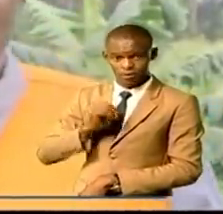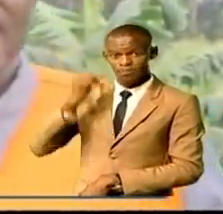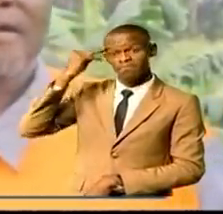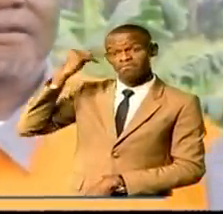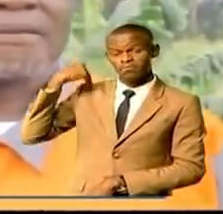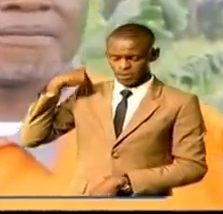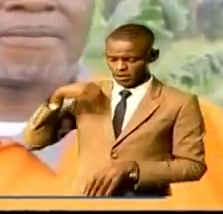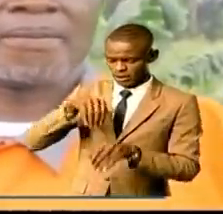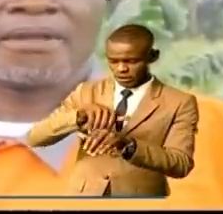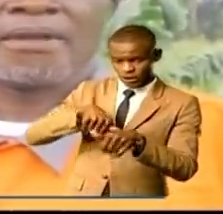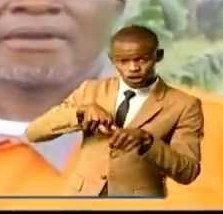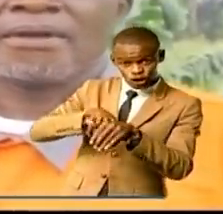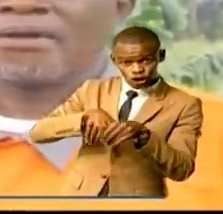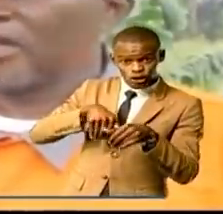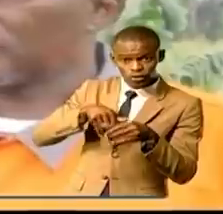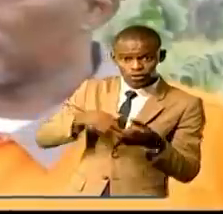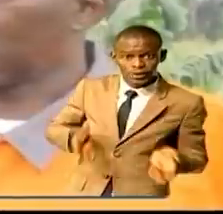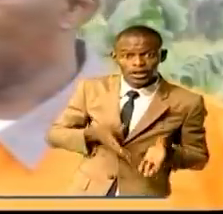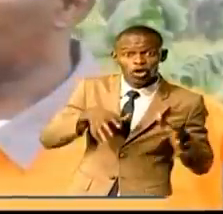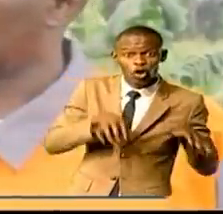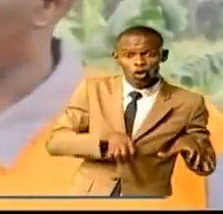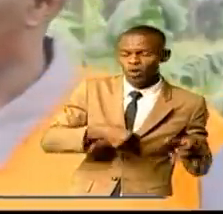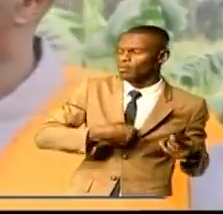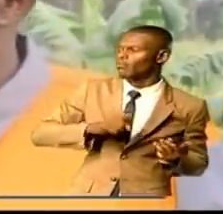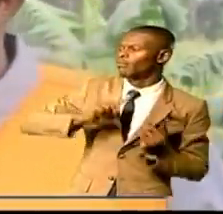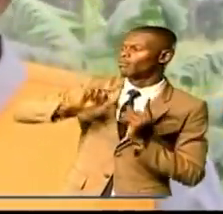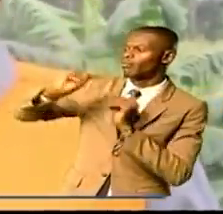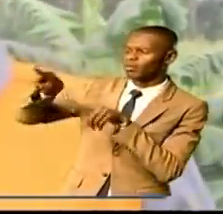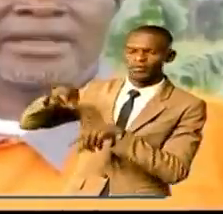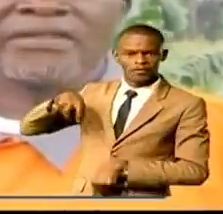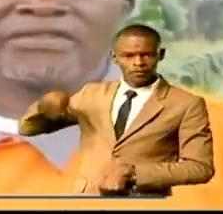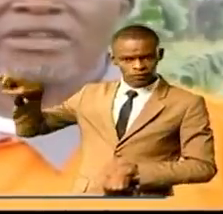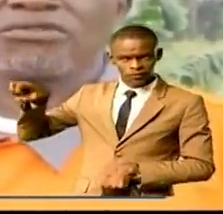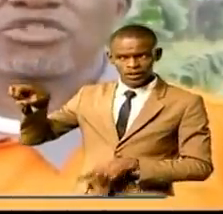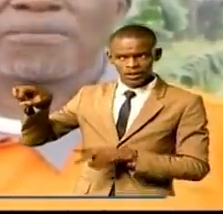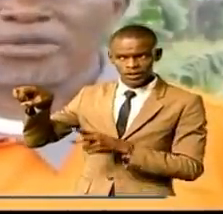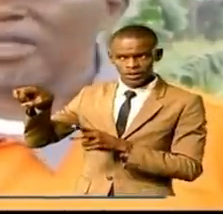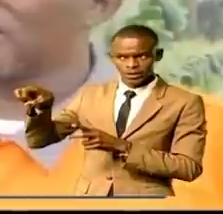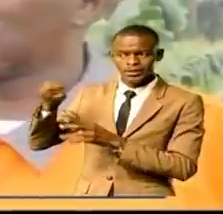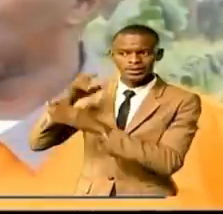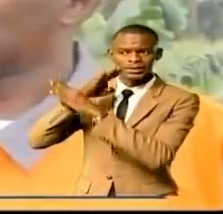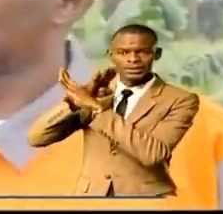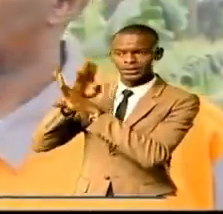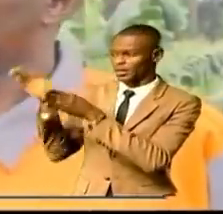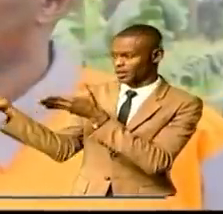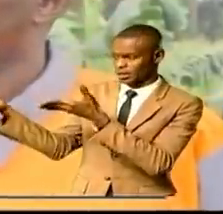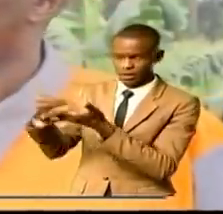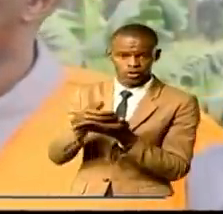attaquer les responsables de l'association IPA, ils viennent nous chapeauter